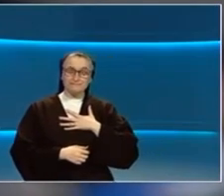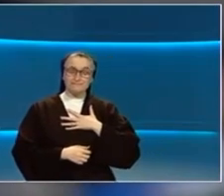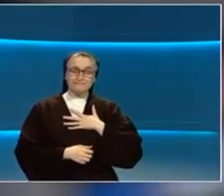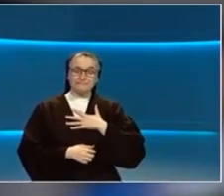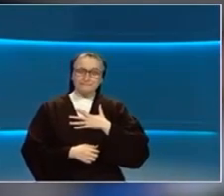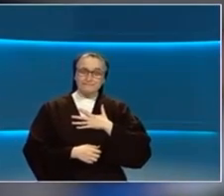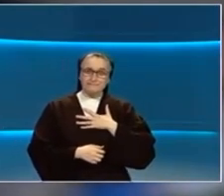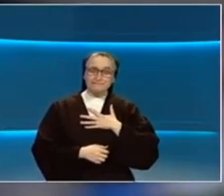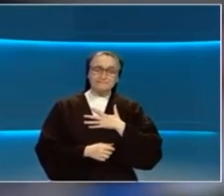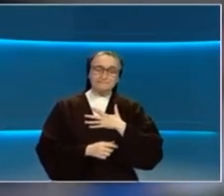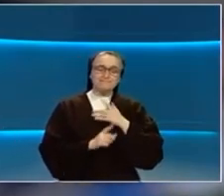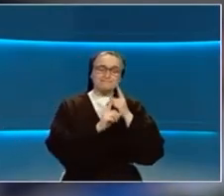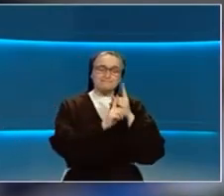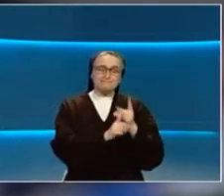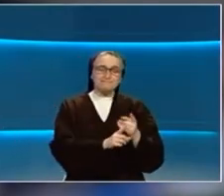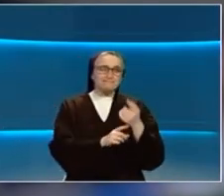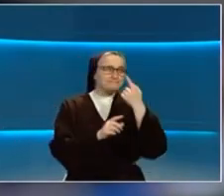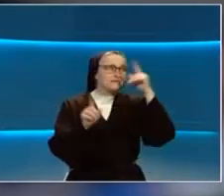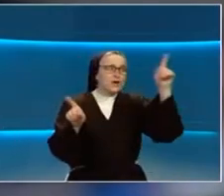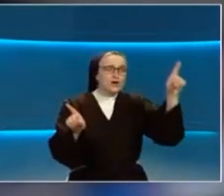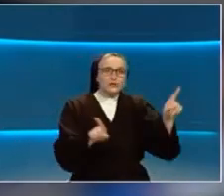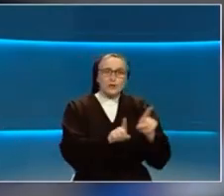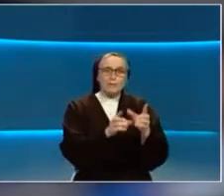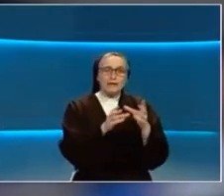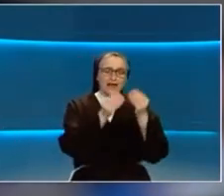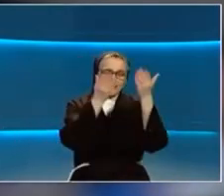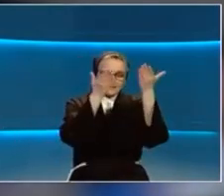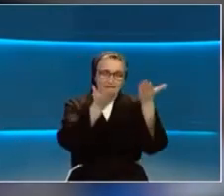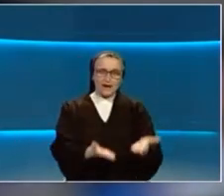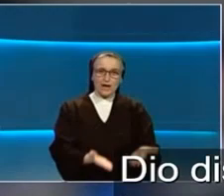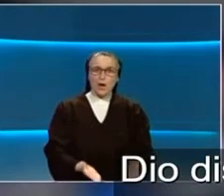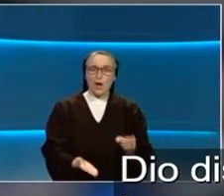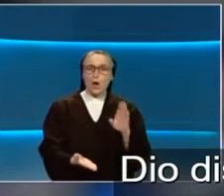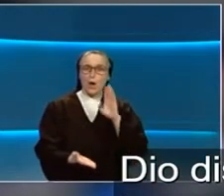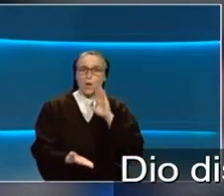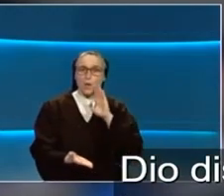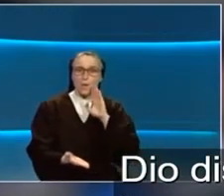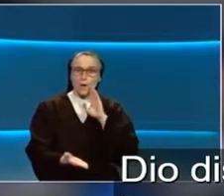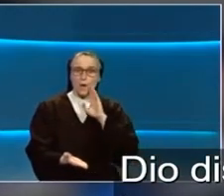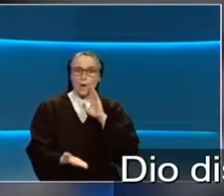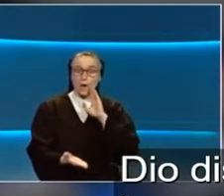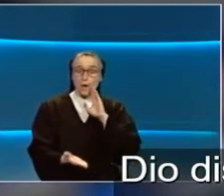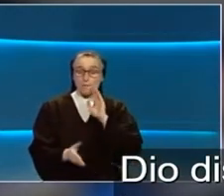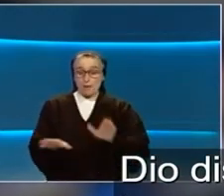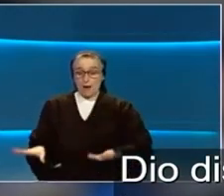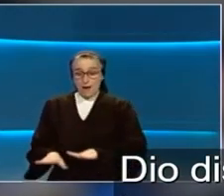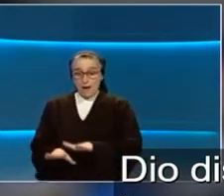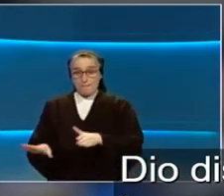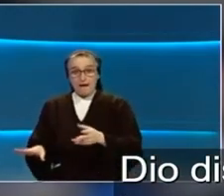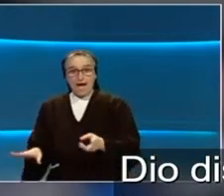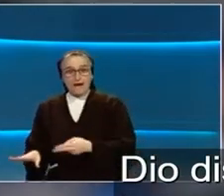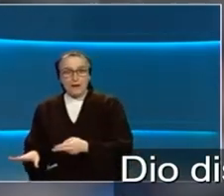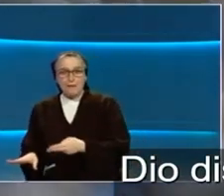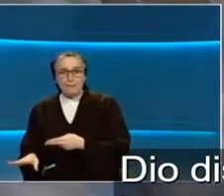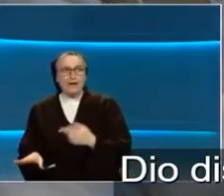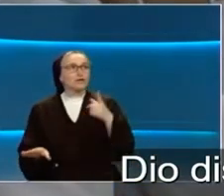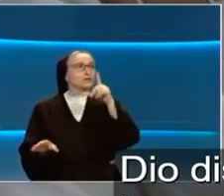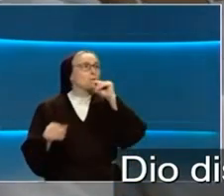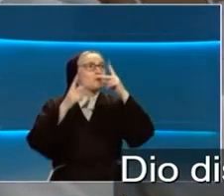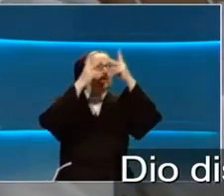immagine, secondo la nostra somiglianza. Domini sui pesci del mare e sugli uccelli del